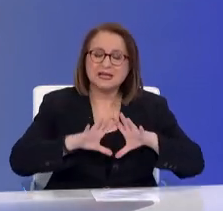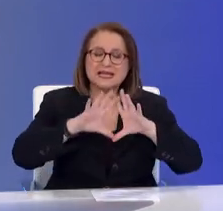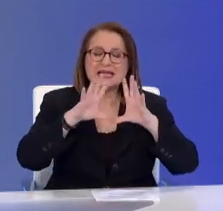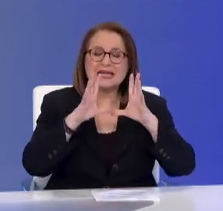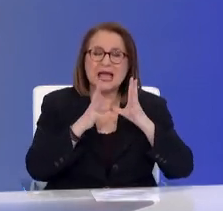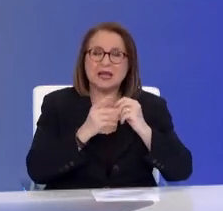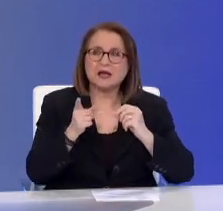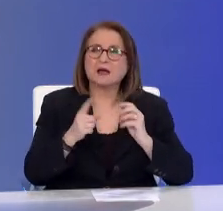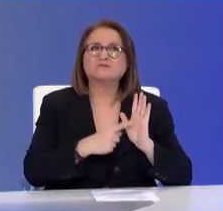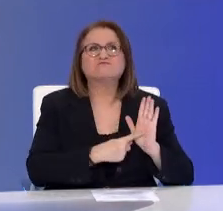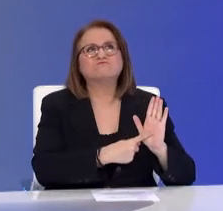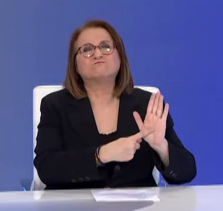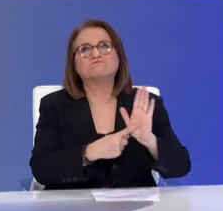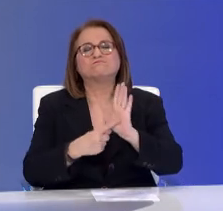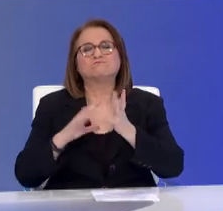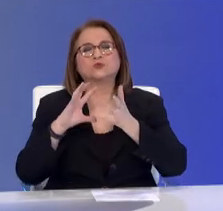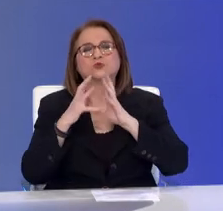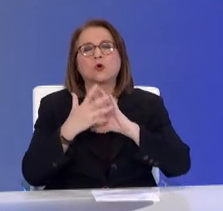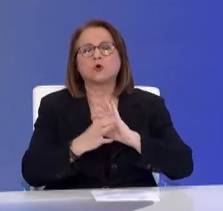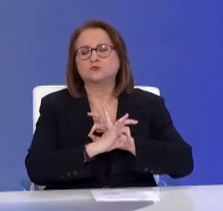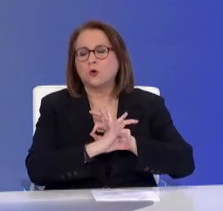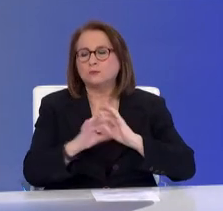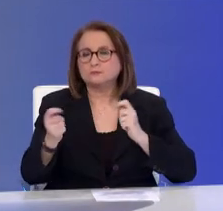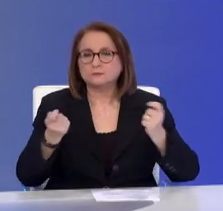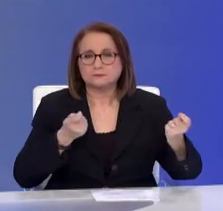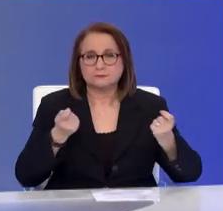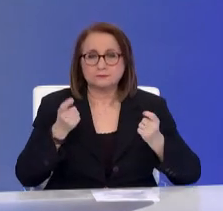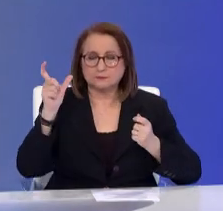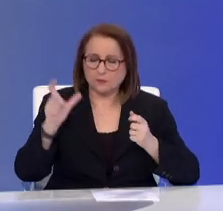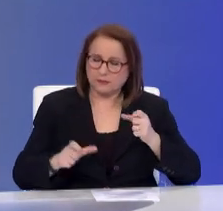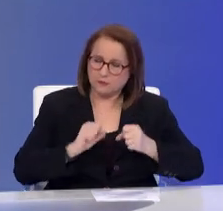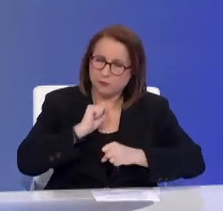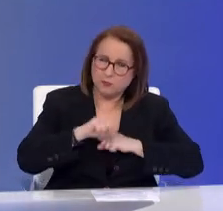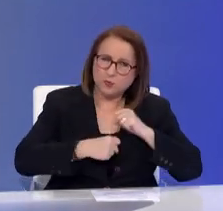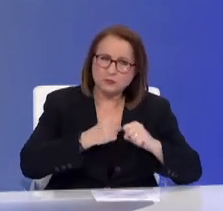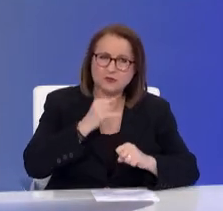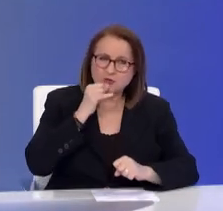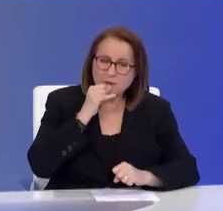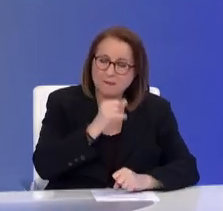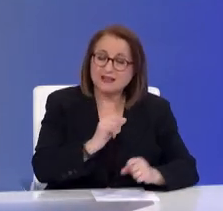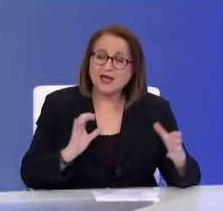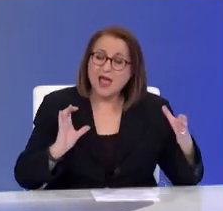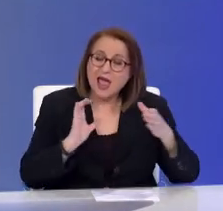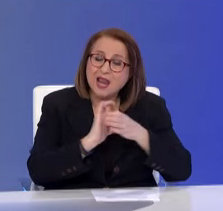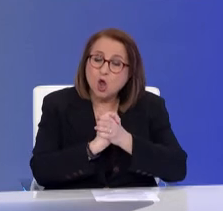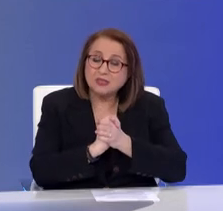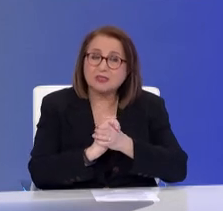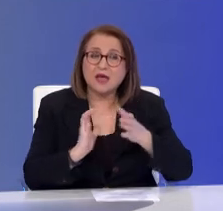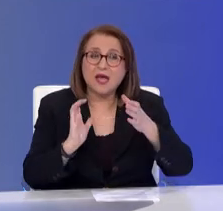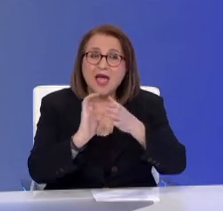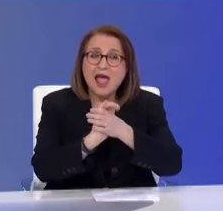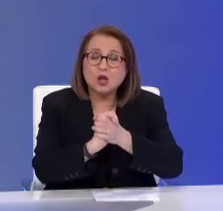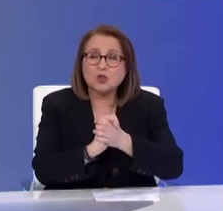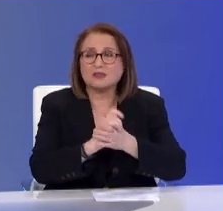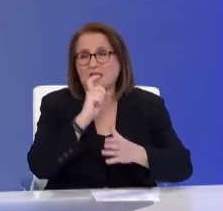στον κόσμο και προσπαθούσε πάντοτε να φέρει την ενότητα. Από το